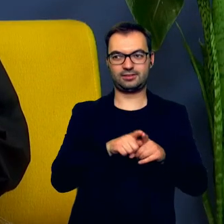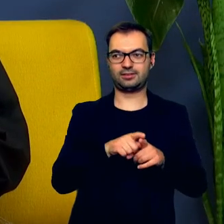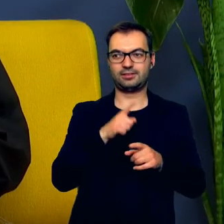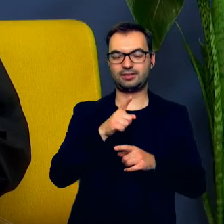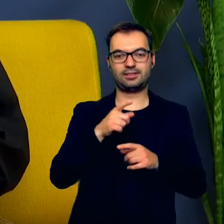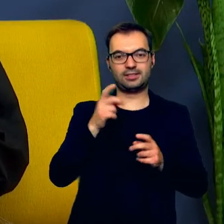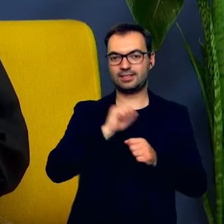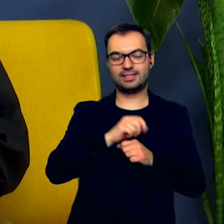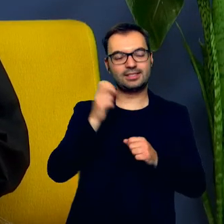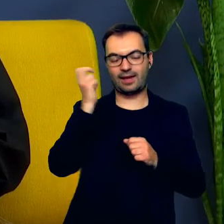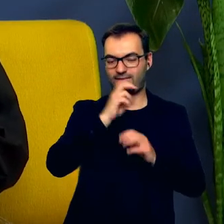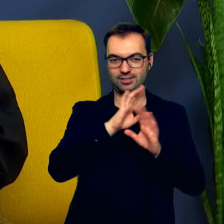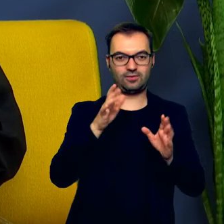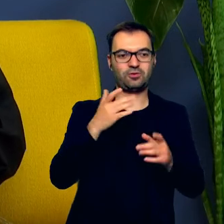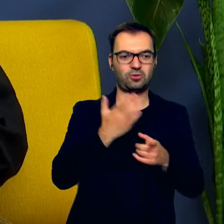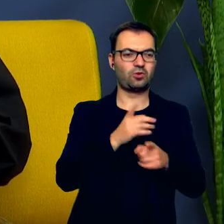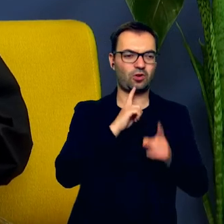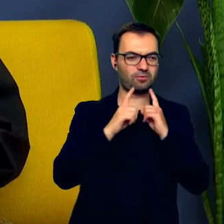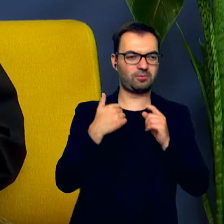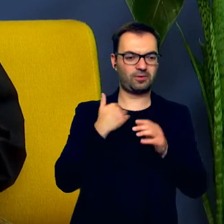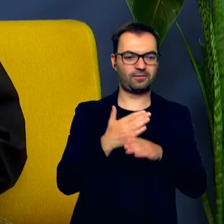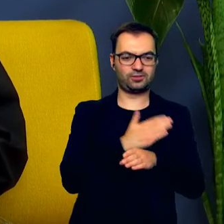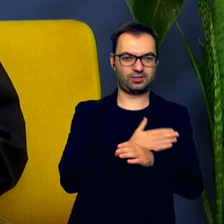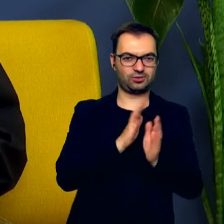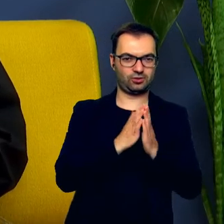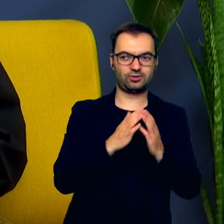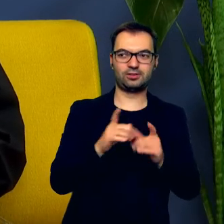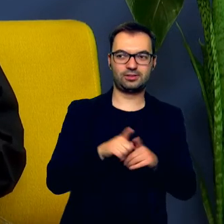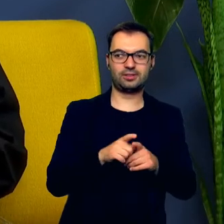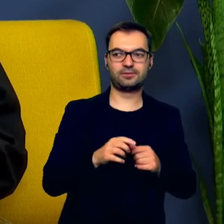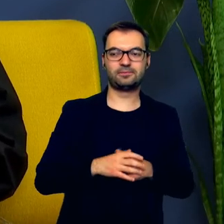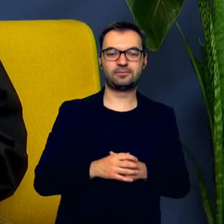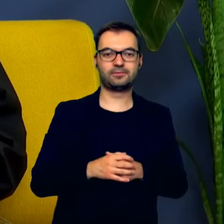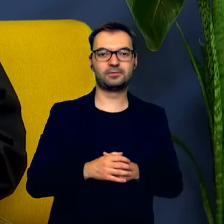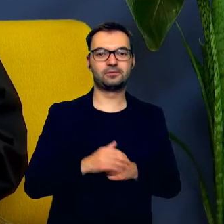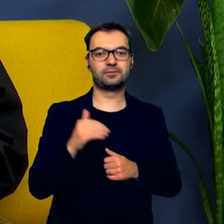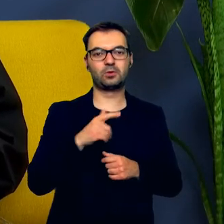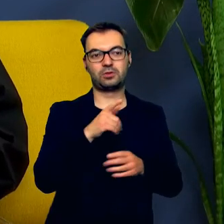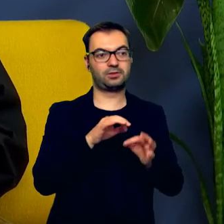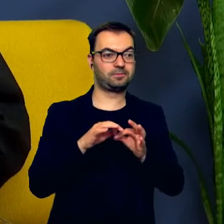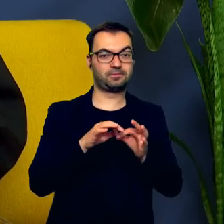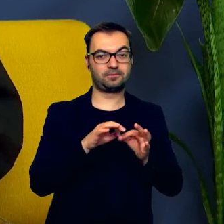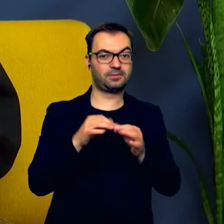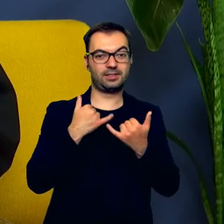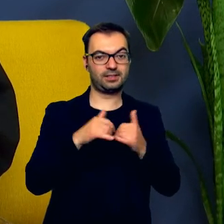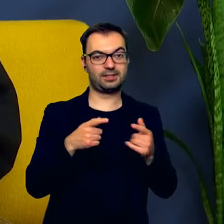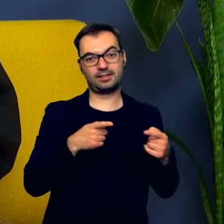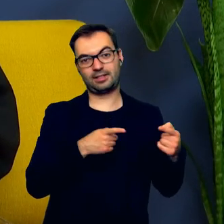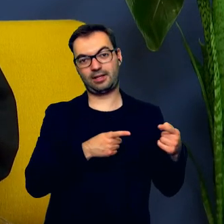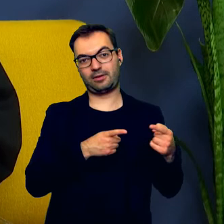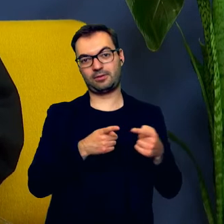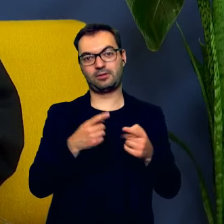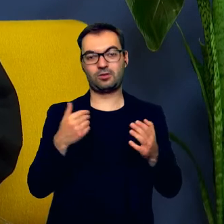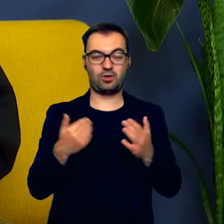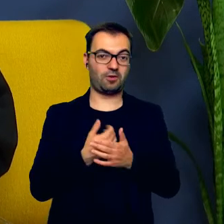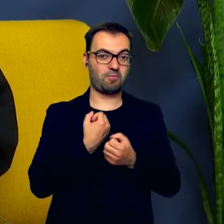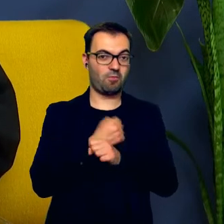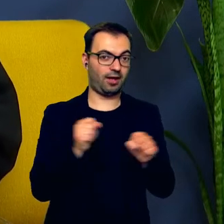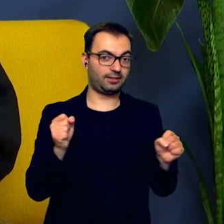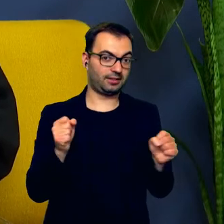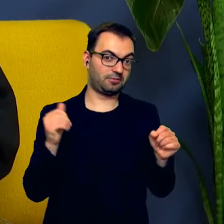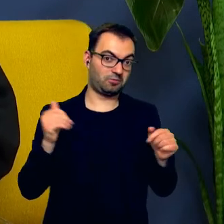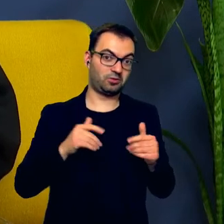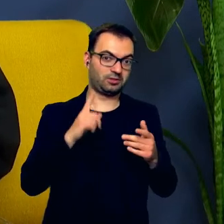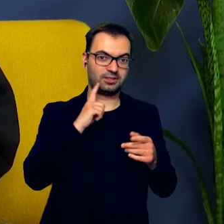jest ewidentnie nim zafascynowany, myśmy już rozmawiali o nim przy okazji wcześniejszych części. Może on pana zaprowadzi jeszcze w inną stronę, w innego bohatera